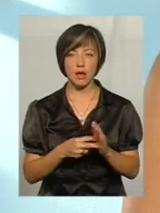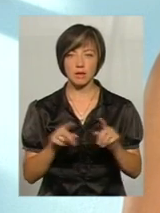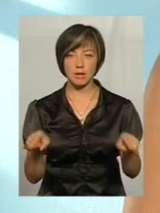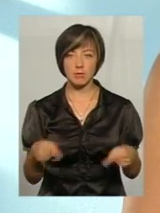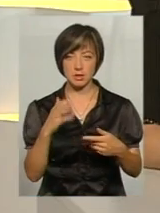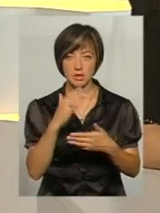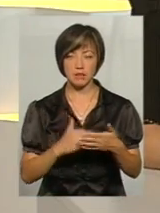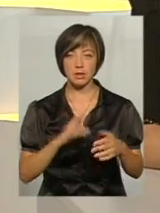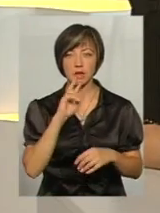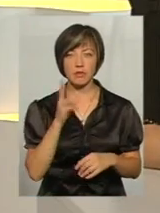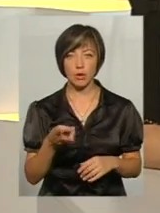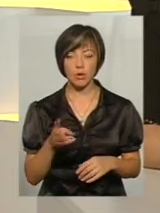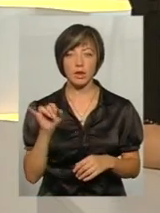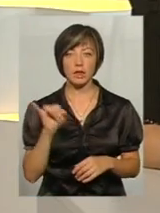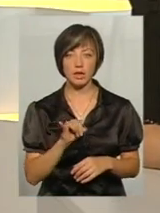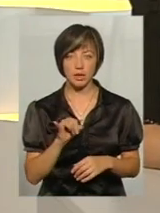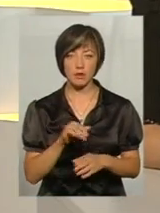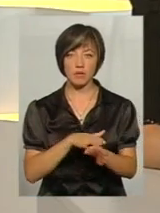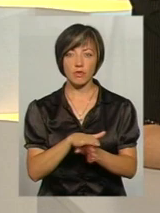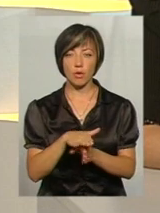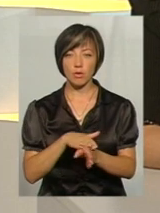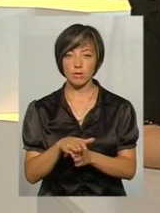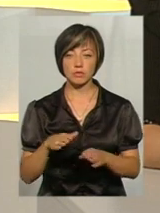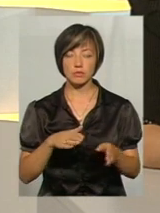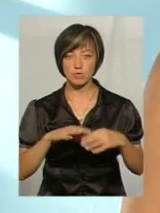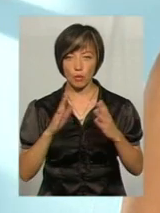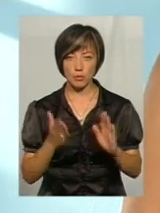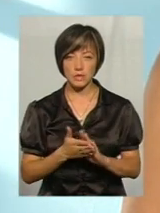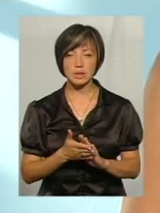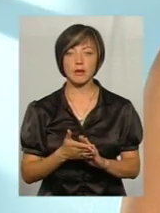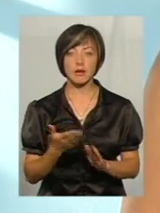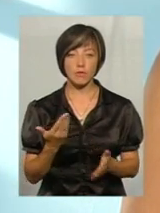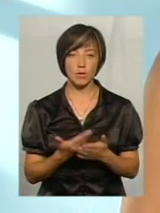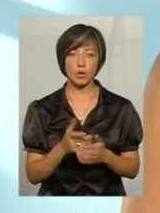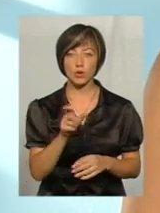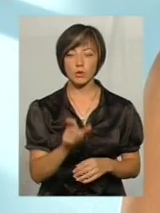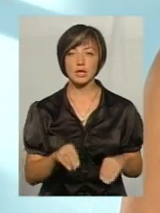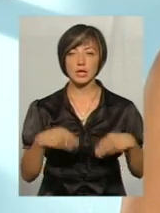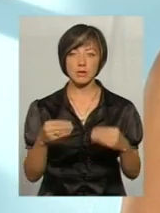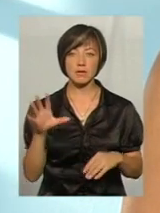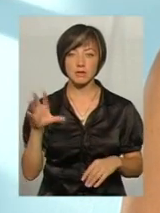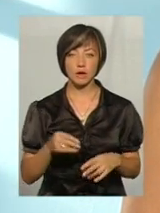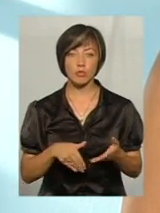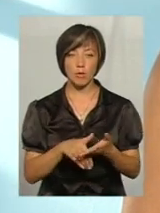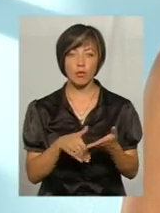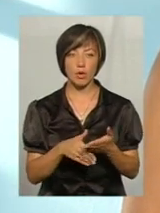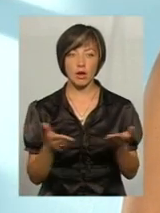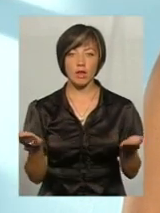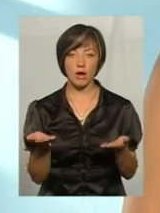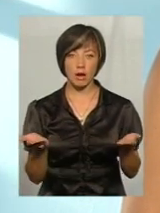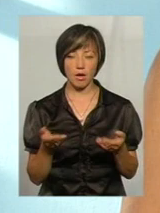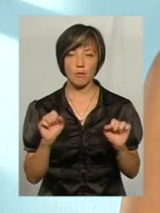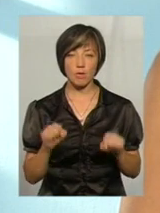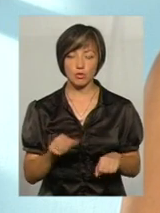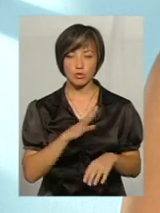реабілітації на 2 роки, ось, і він виконувався в повному обсязі, тобто людині надавала вся допомога, яка, ну,